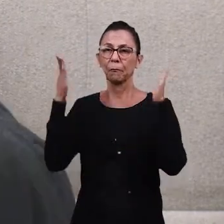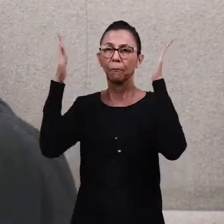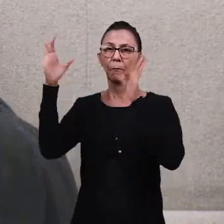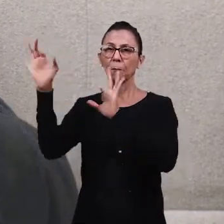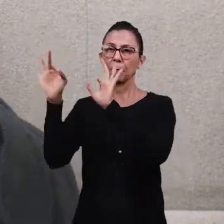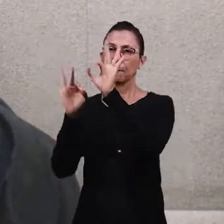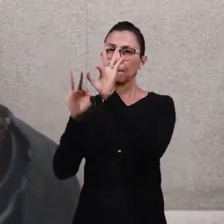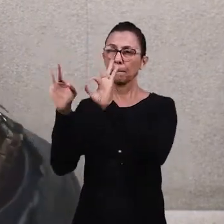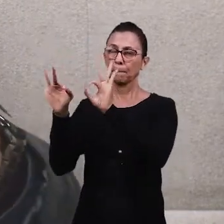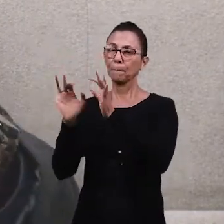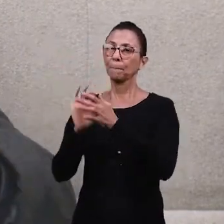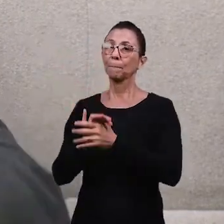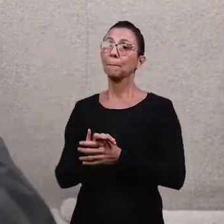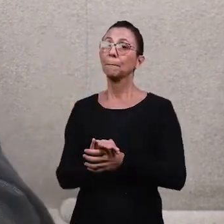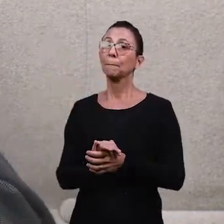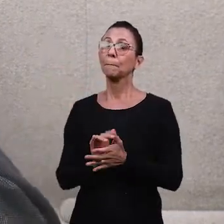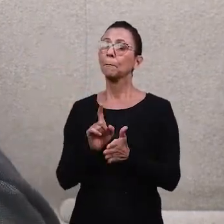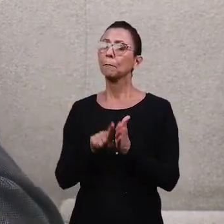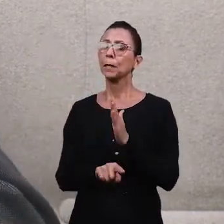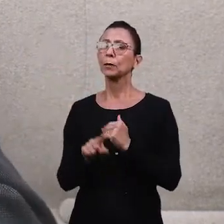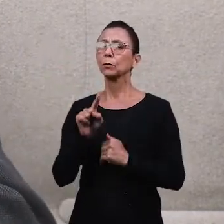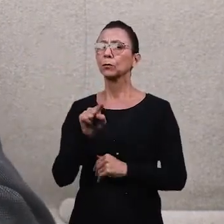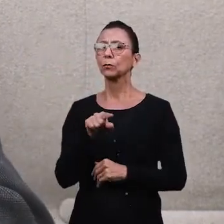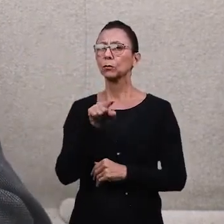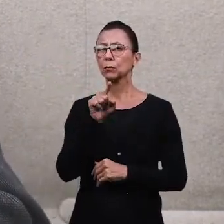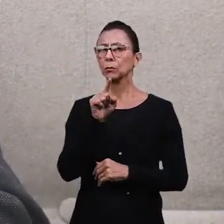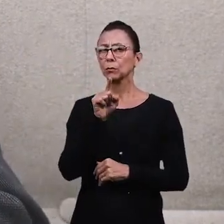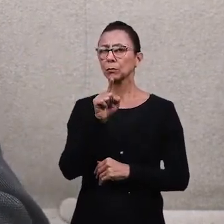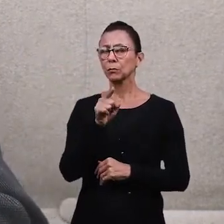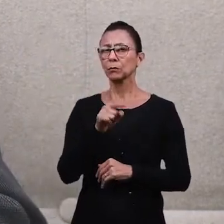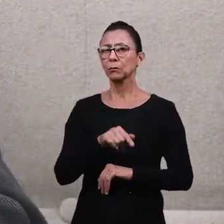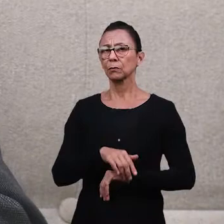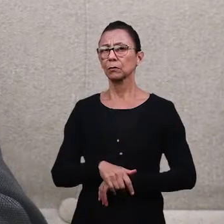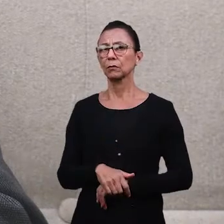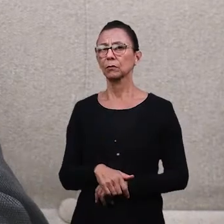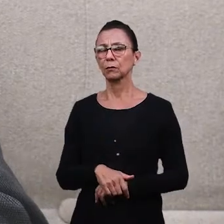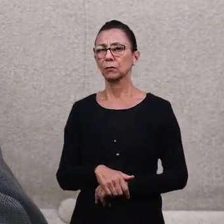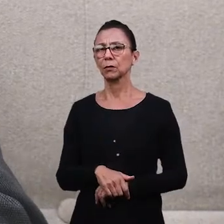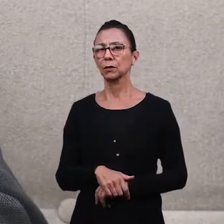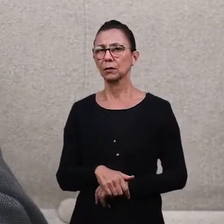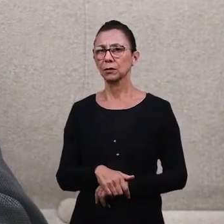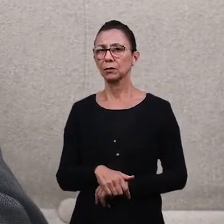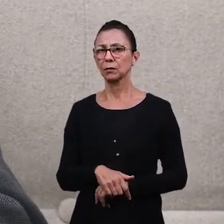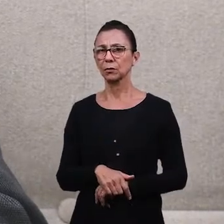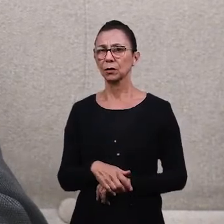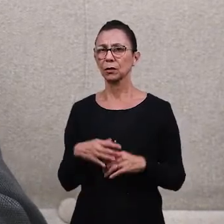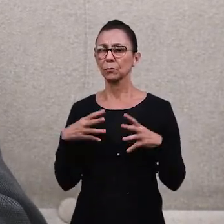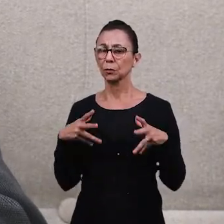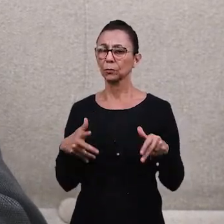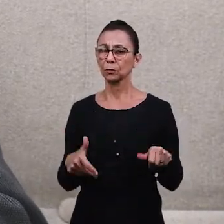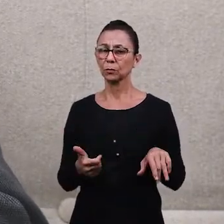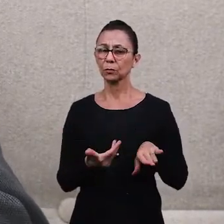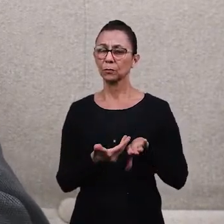La fête est prête. Je pose la question. Vous avez déjà pensé,